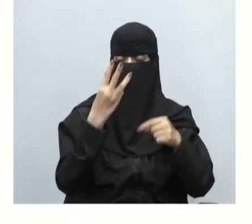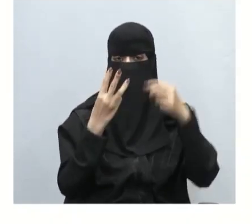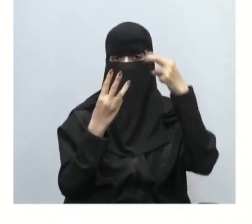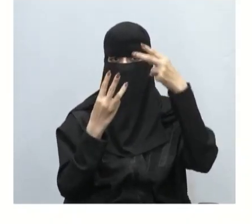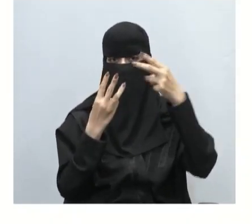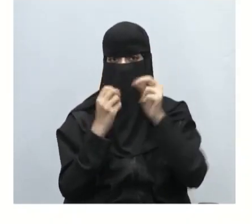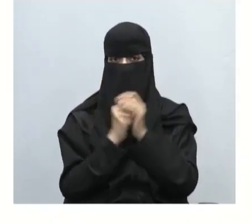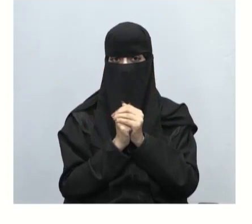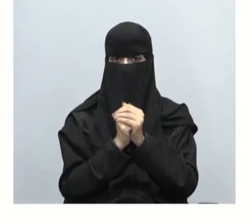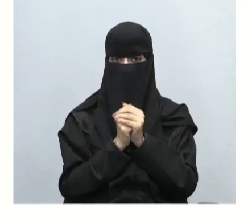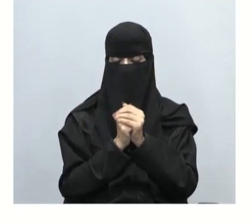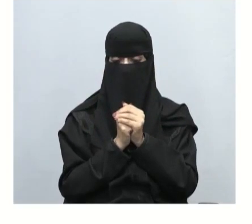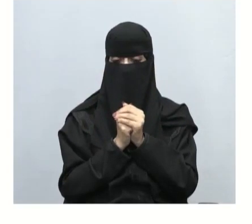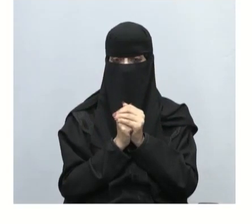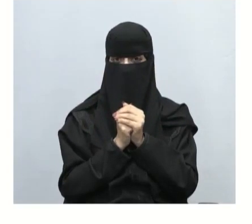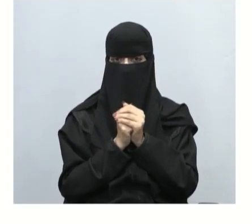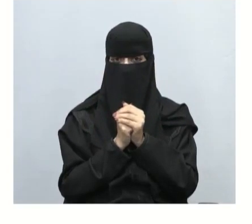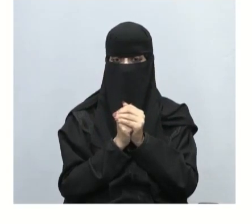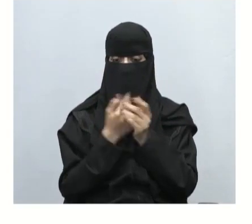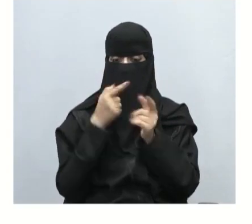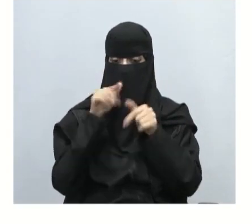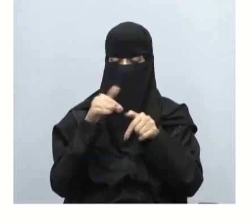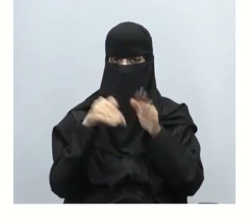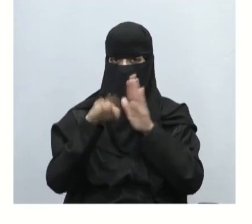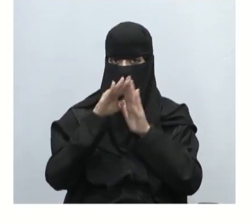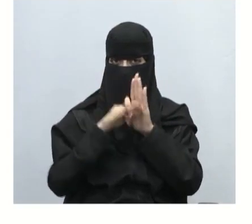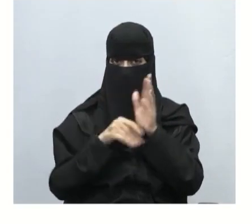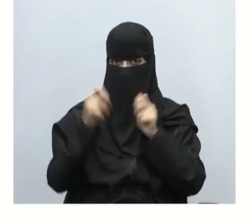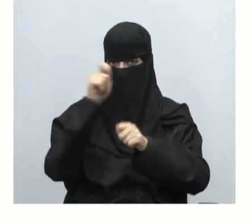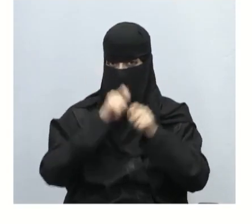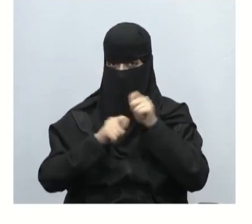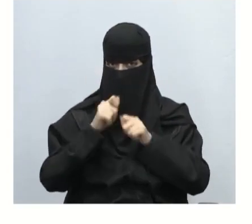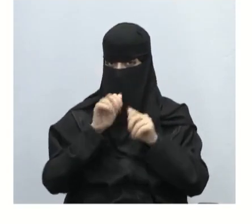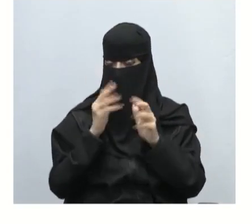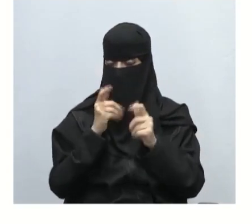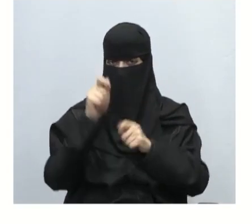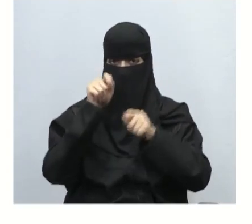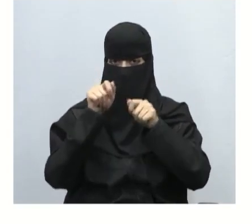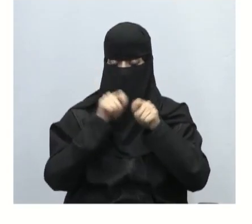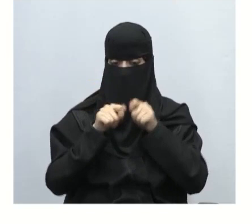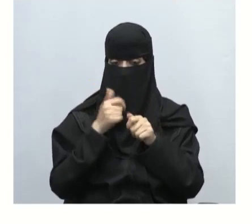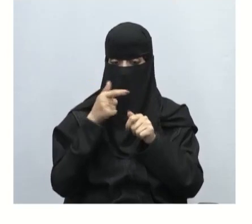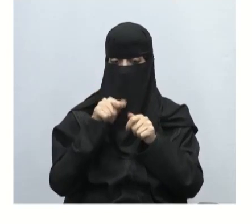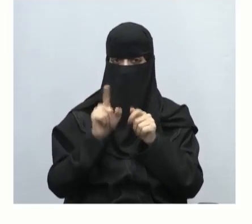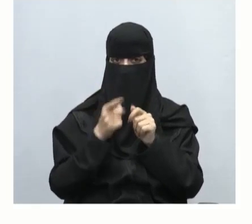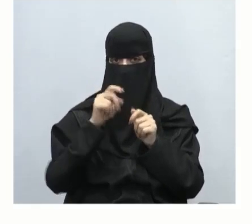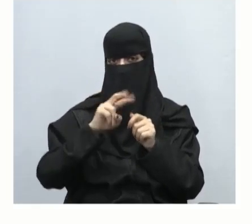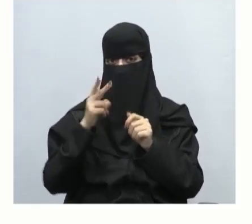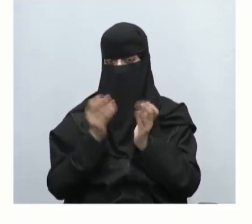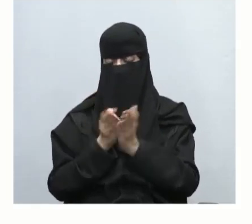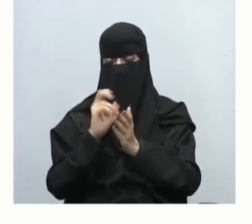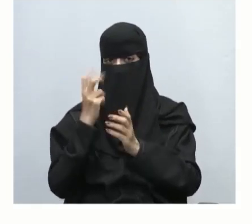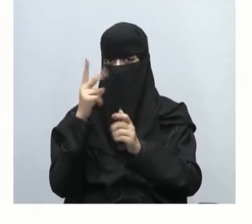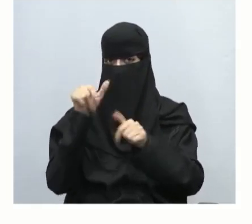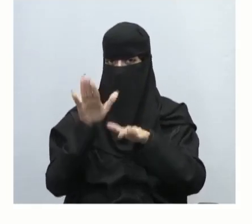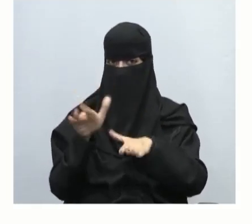3 تربيع الان حسب ترتيب العمليات ماذا نستخدم العمليه الاخرى نعم